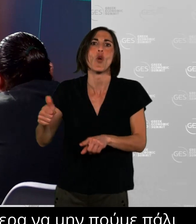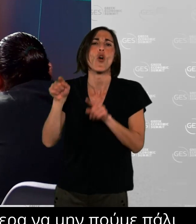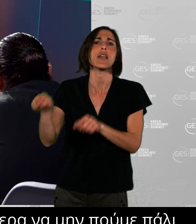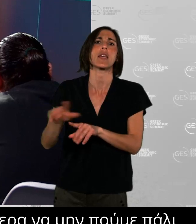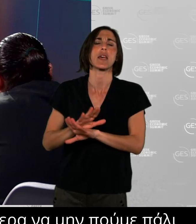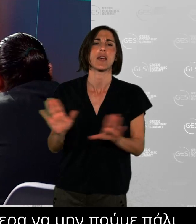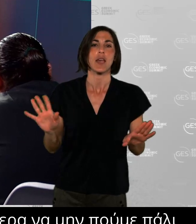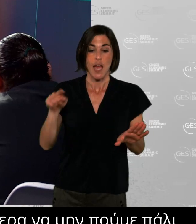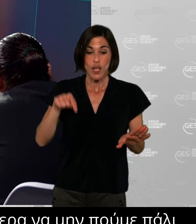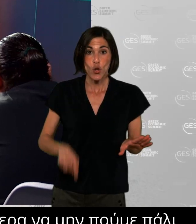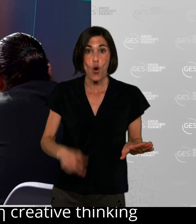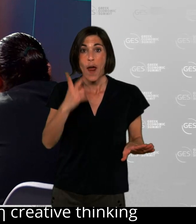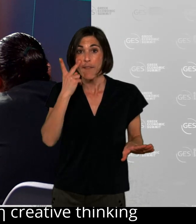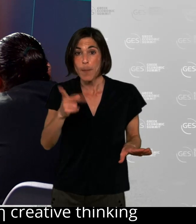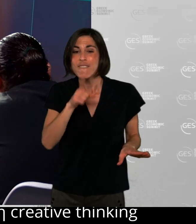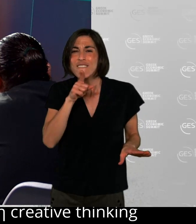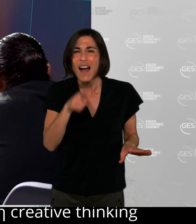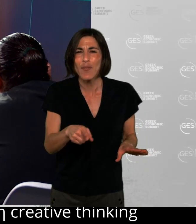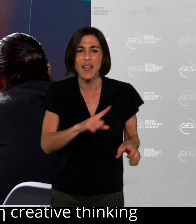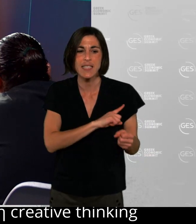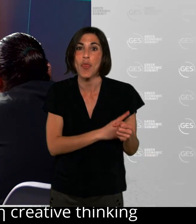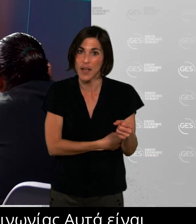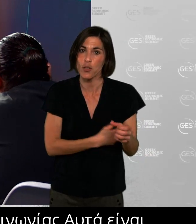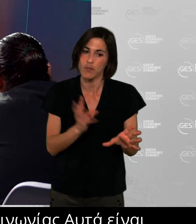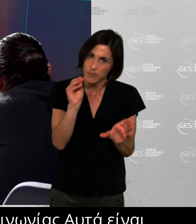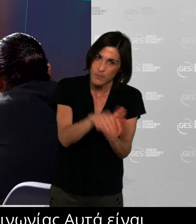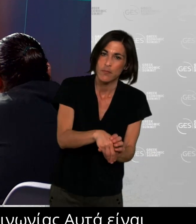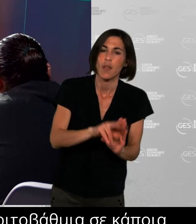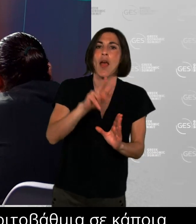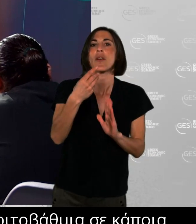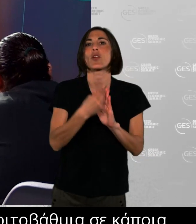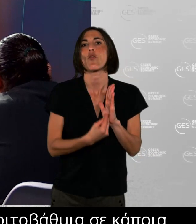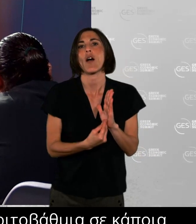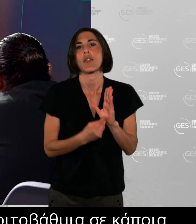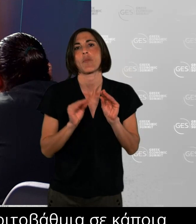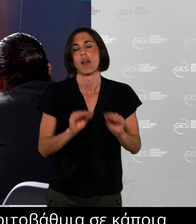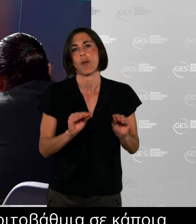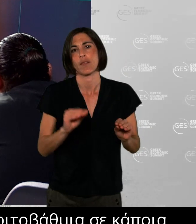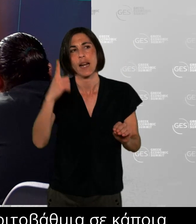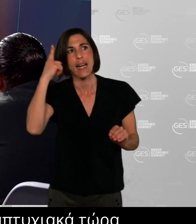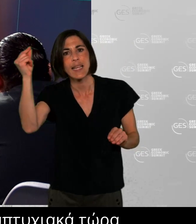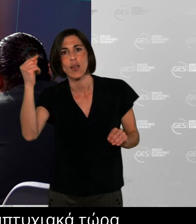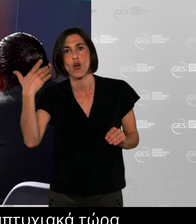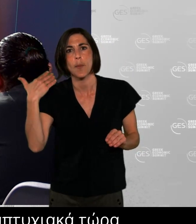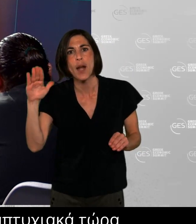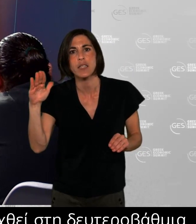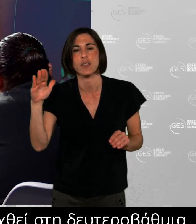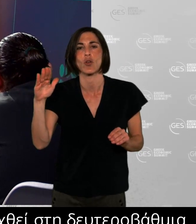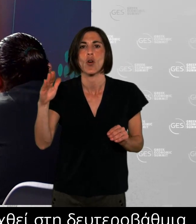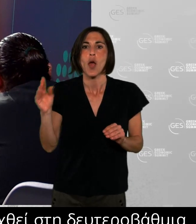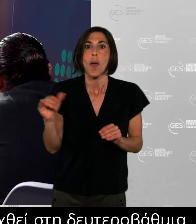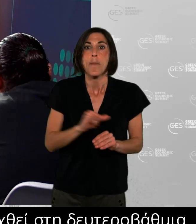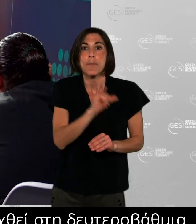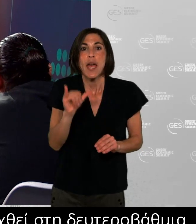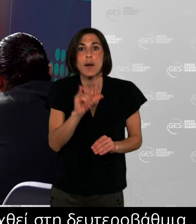Τώρα βλέπουμε ότι αυτές οι δεξιότητες έχουν εισαχθεί στη δευτεροβάθμια εκπαίδευση, στο λύκειο και στο γυμνάσιο, ακόμα και στην